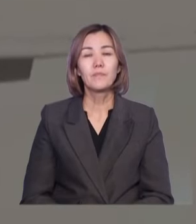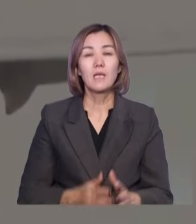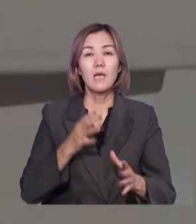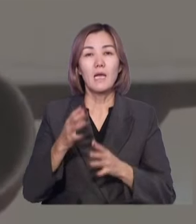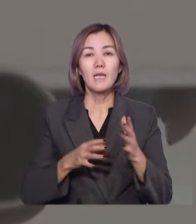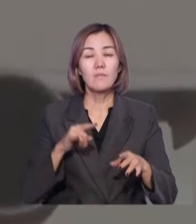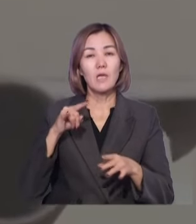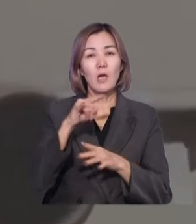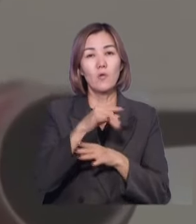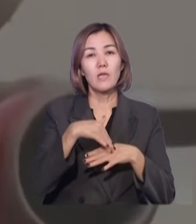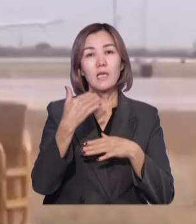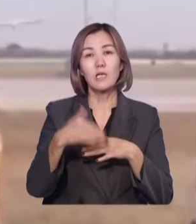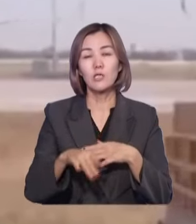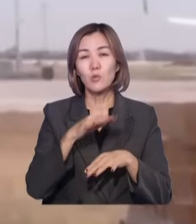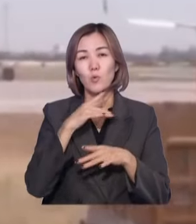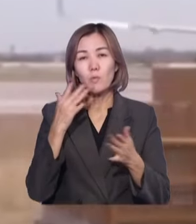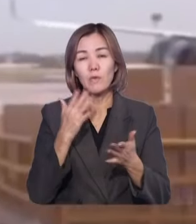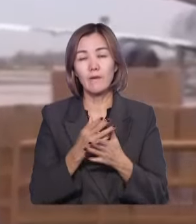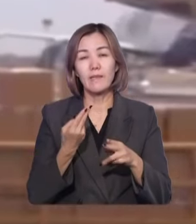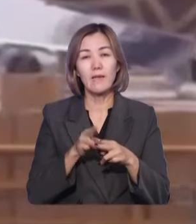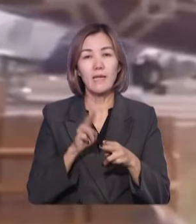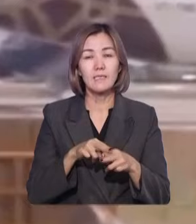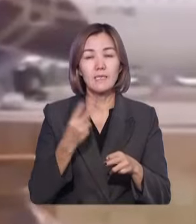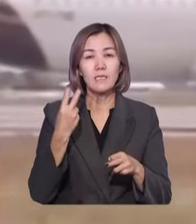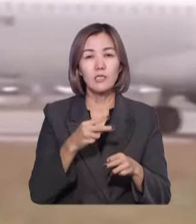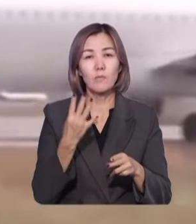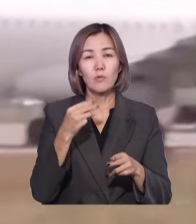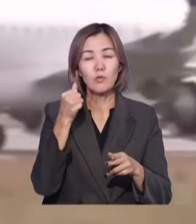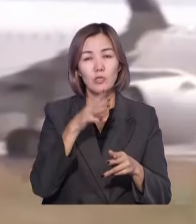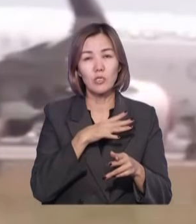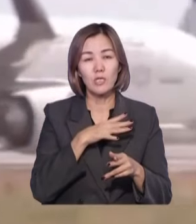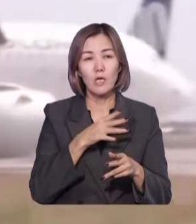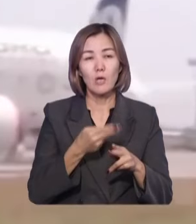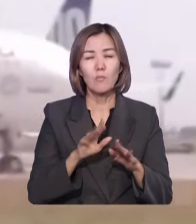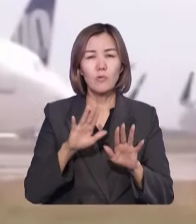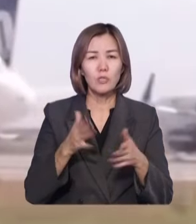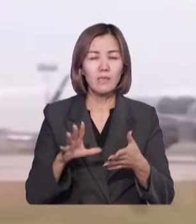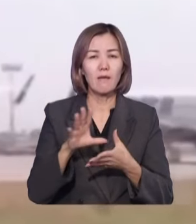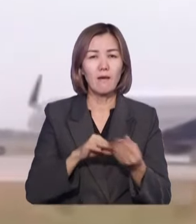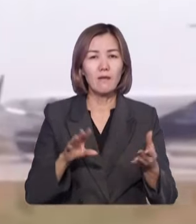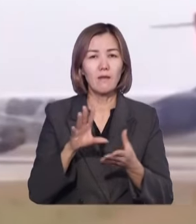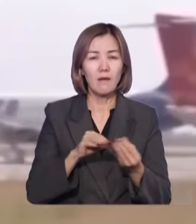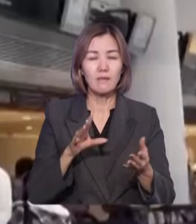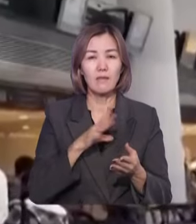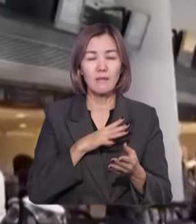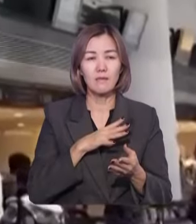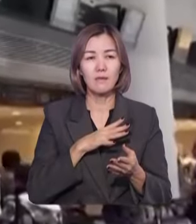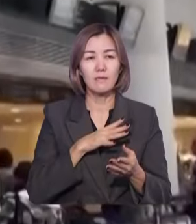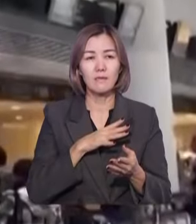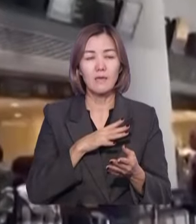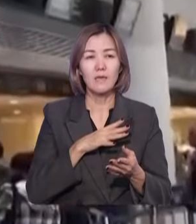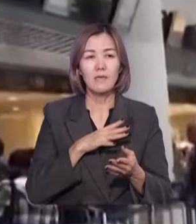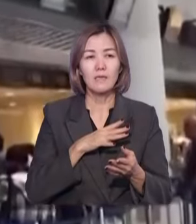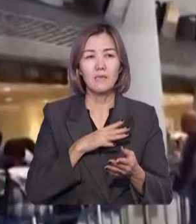Әлемде әуе рейстердің кешігуі көбейіп жатыр. Әсіресе 2024 жылы бұл жағдай бірнеше маңызды әуежайларда ерекше